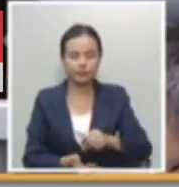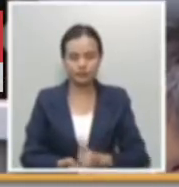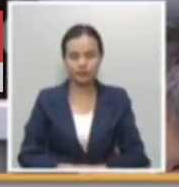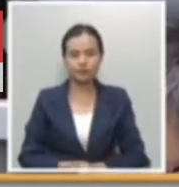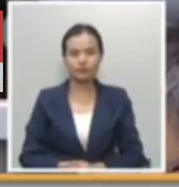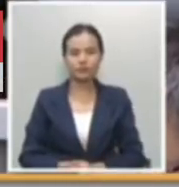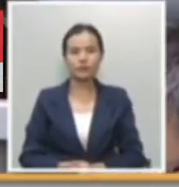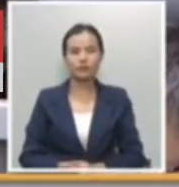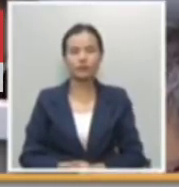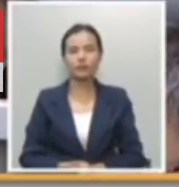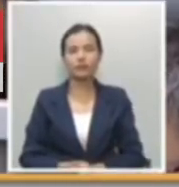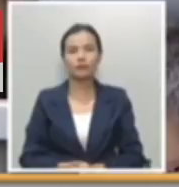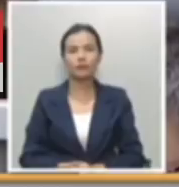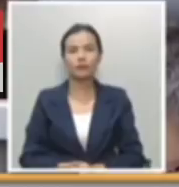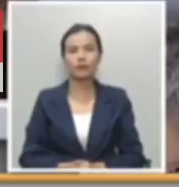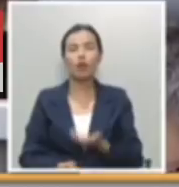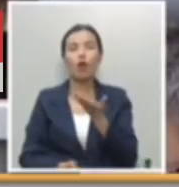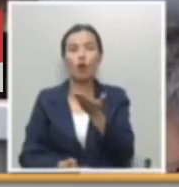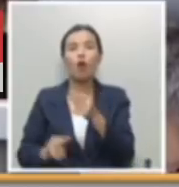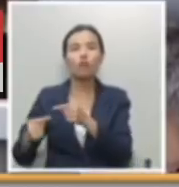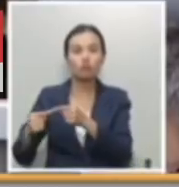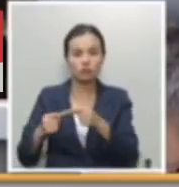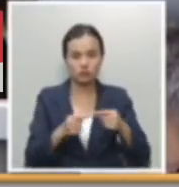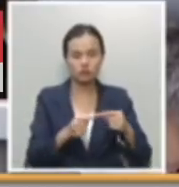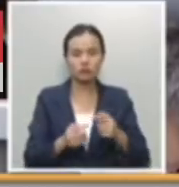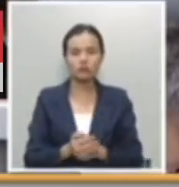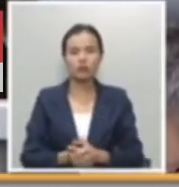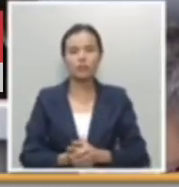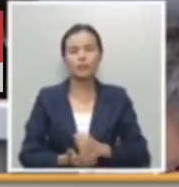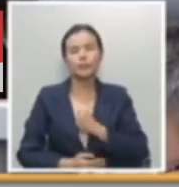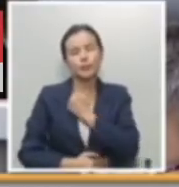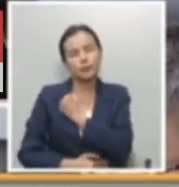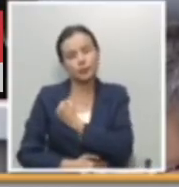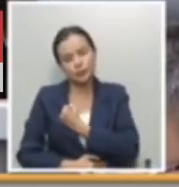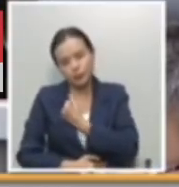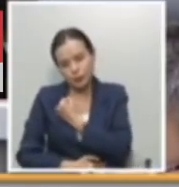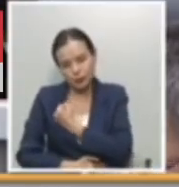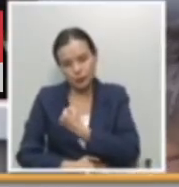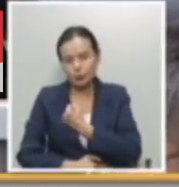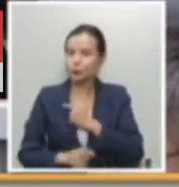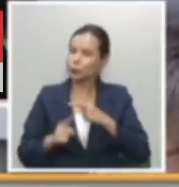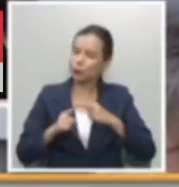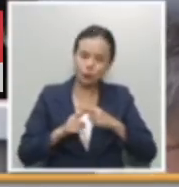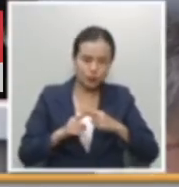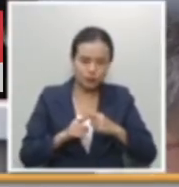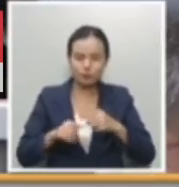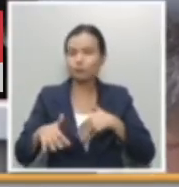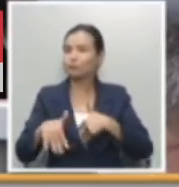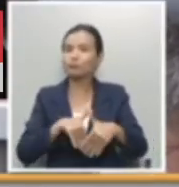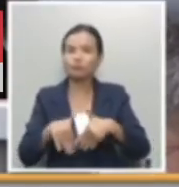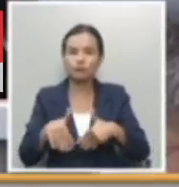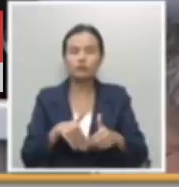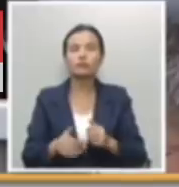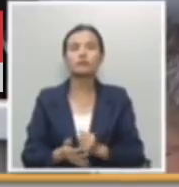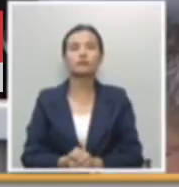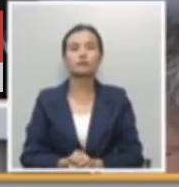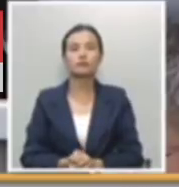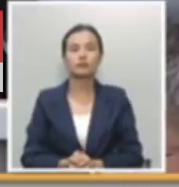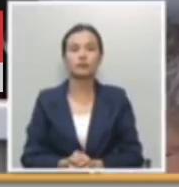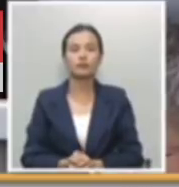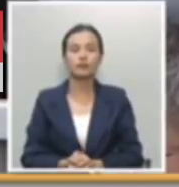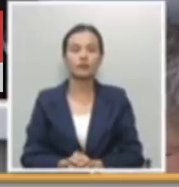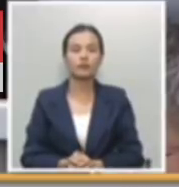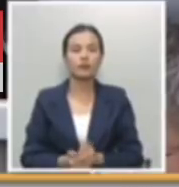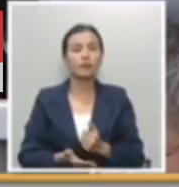ครับท่านประธานครับขออนุญาตต่อเนื่องนะฮะมันเจ็บปวดแทนพี่น้องประชาชนเหลือเกินนะครับสิ่งที่เขา